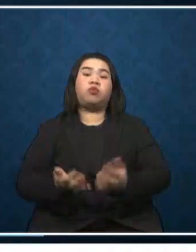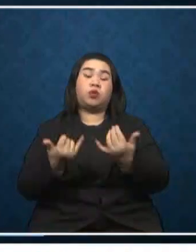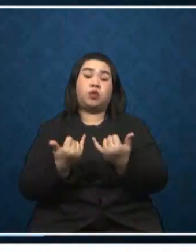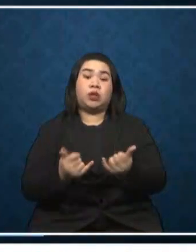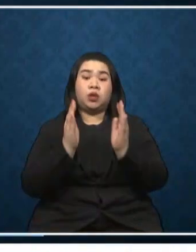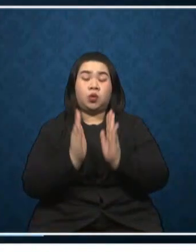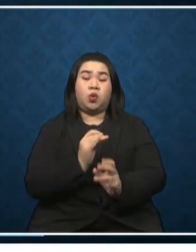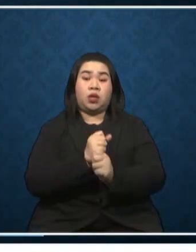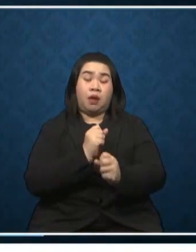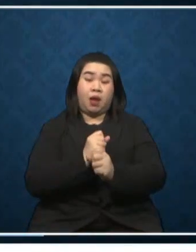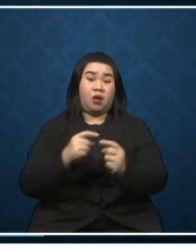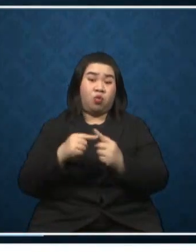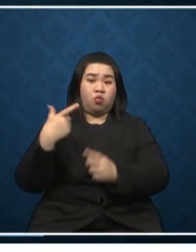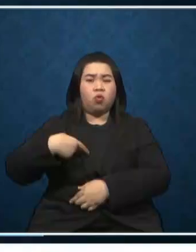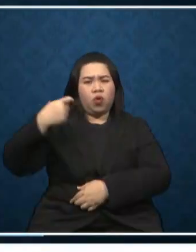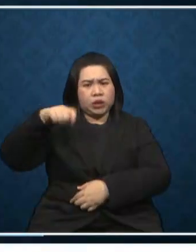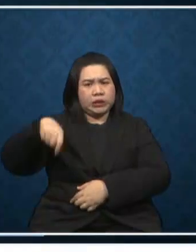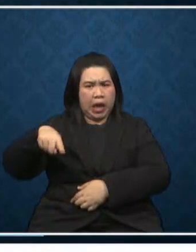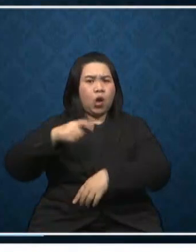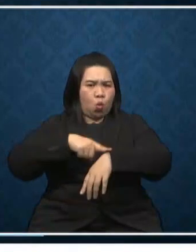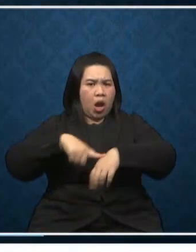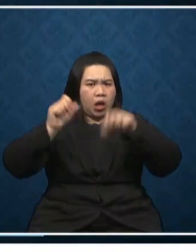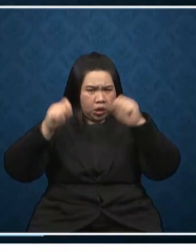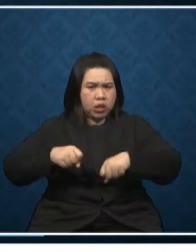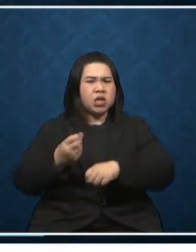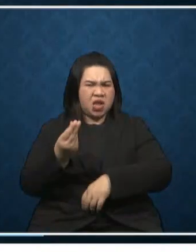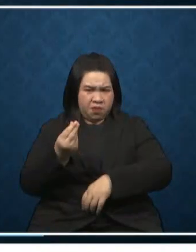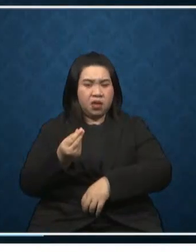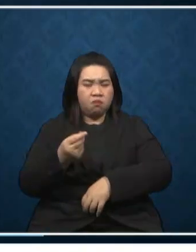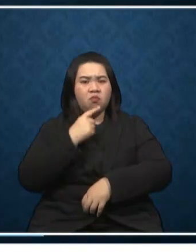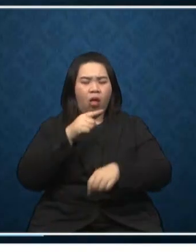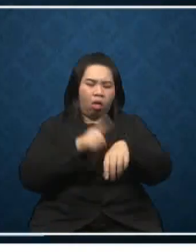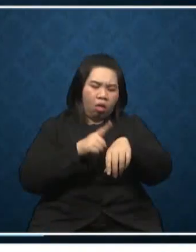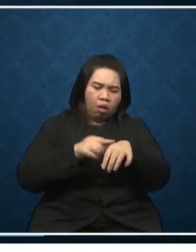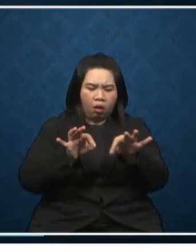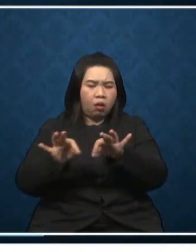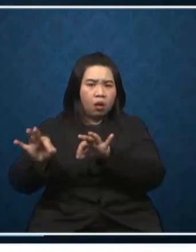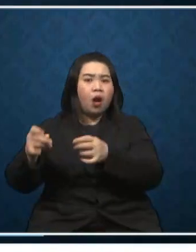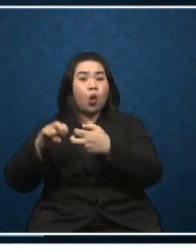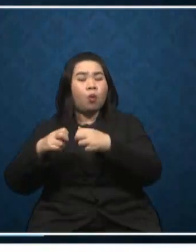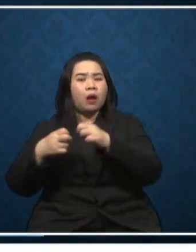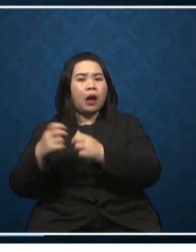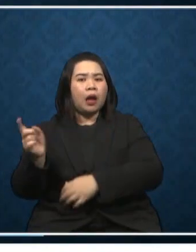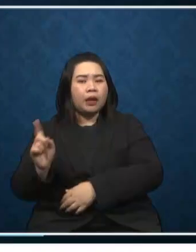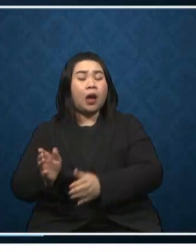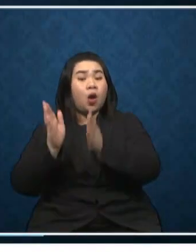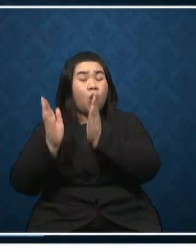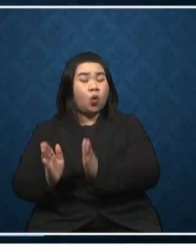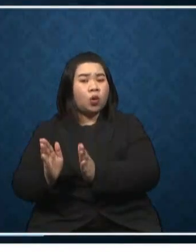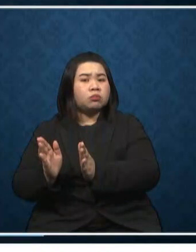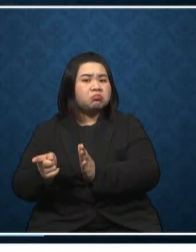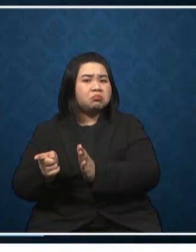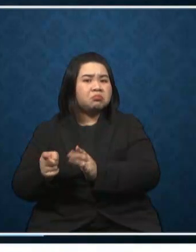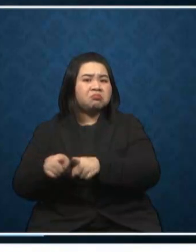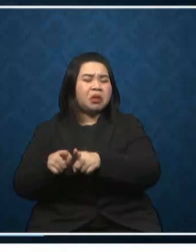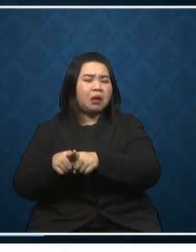สารยธิธรมกตปัพงแ้ไขนะครับไม่ใช้เวลาการใช้เวลานั้นก็เท่ากว่าคนที่ได้